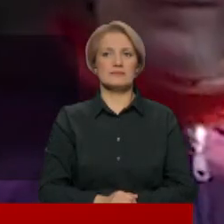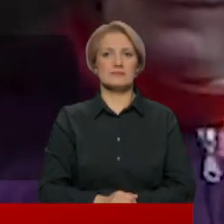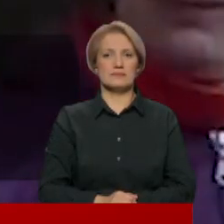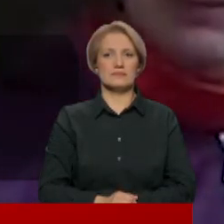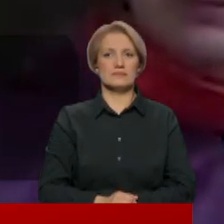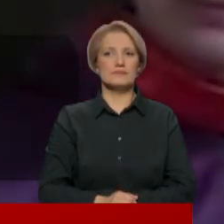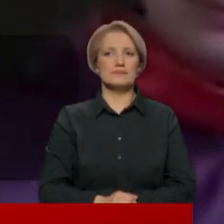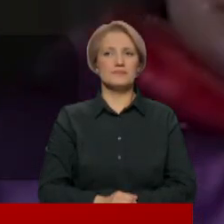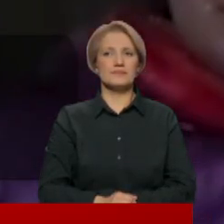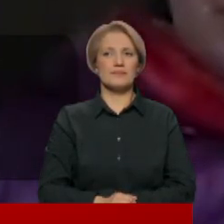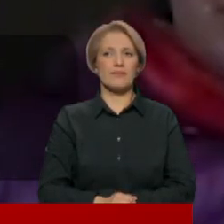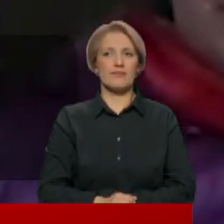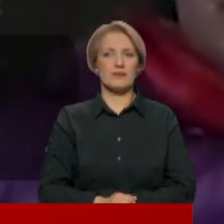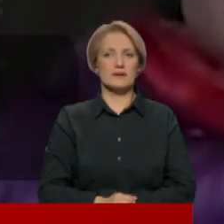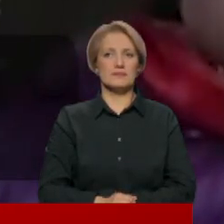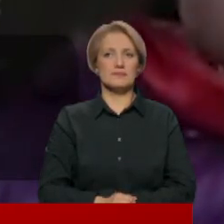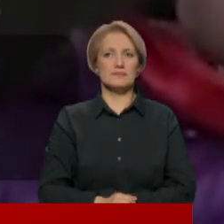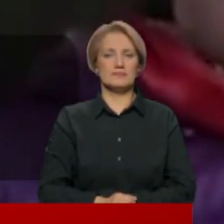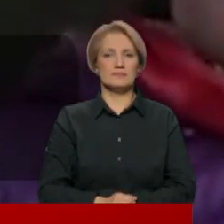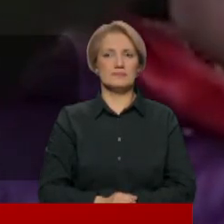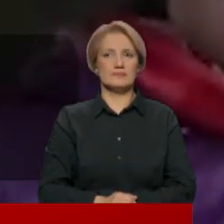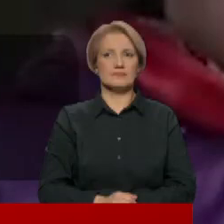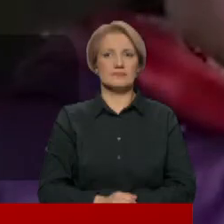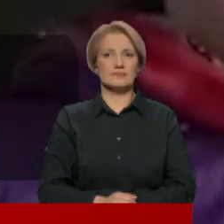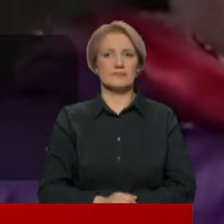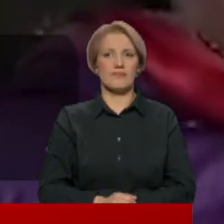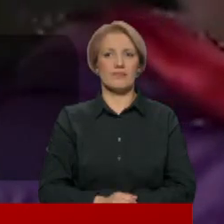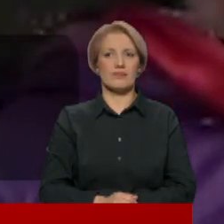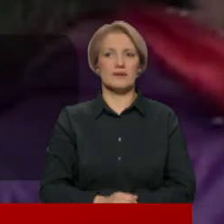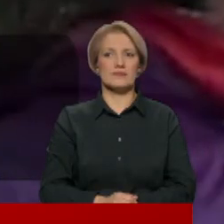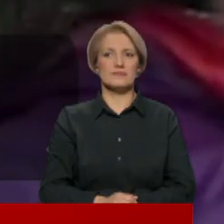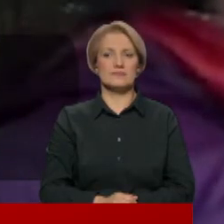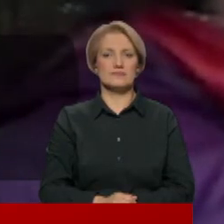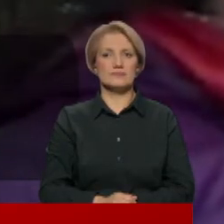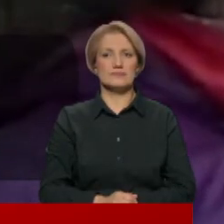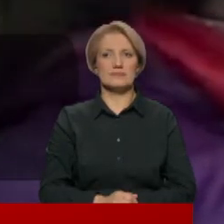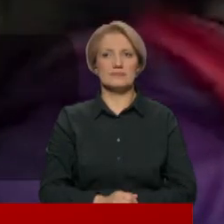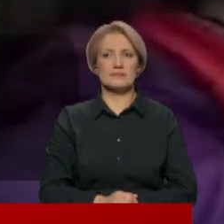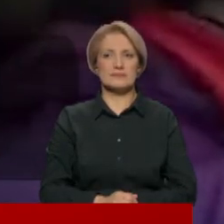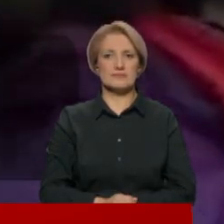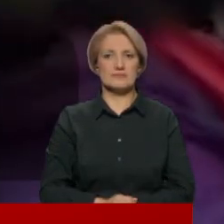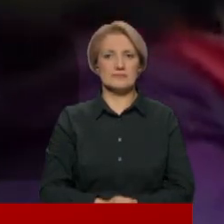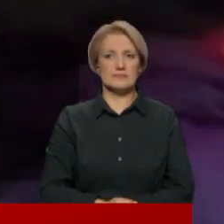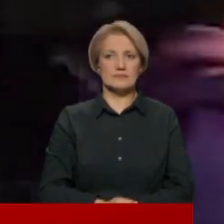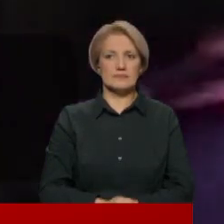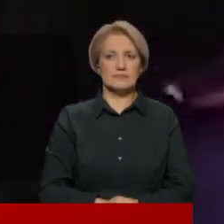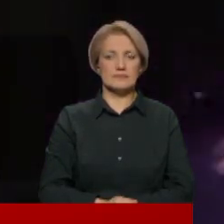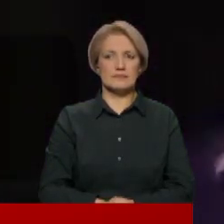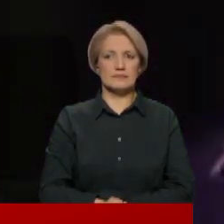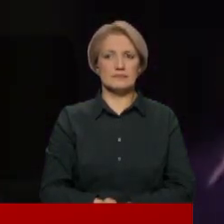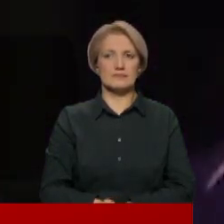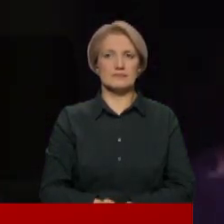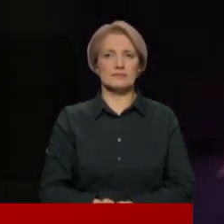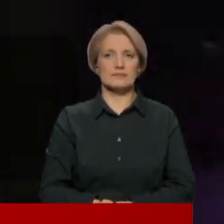Bize öylesine işlendi ki Atatürk sevgisi, vatan sevgisi, bayrak sevgisi. Böyle bandonun sesini duyunca zaten